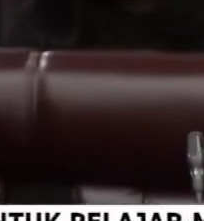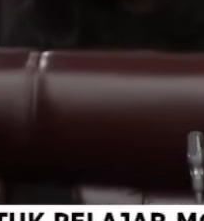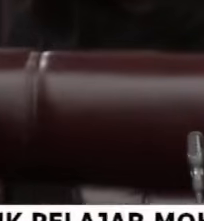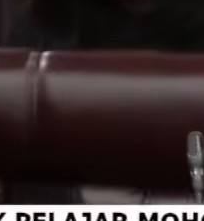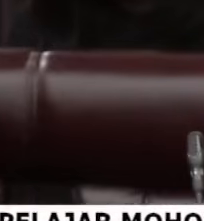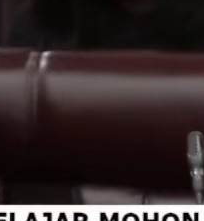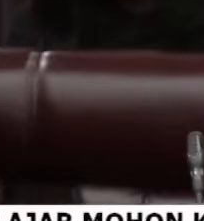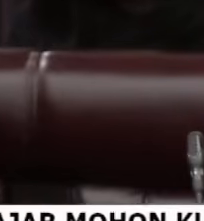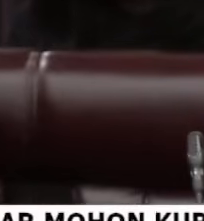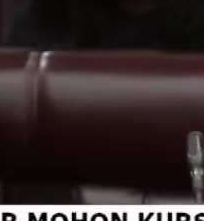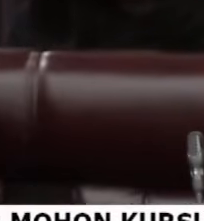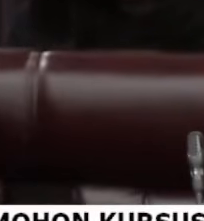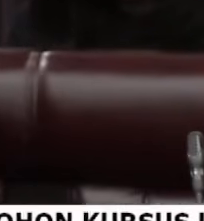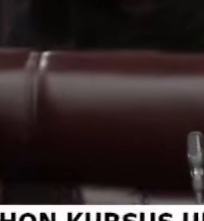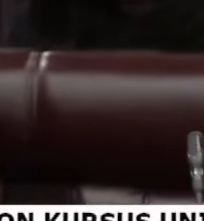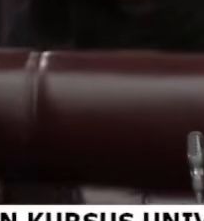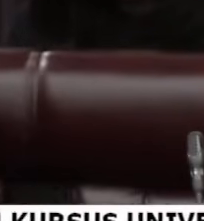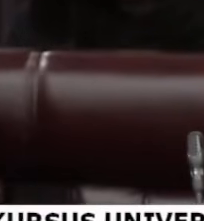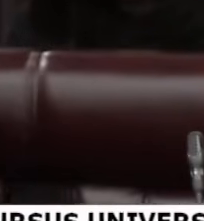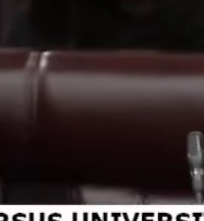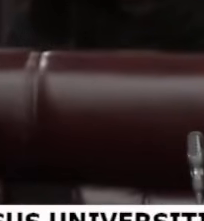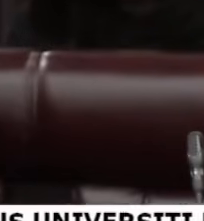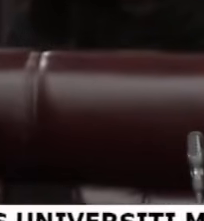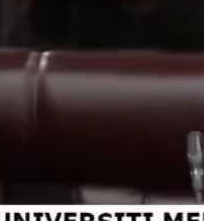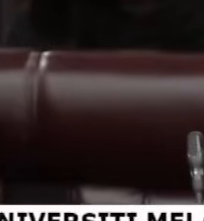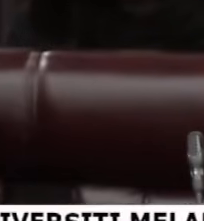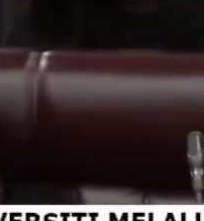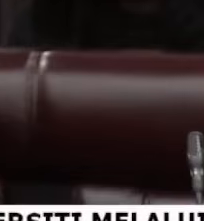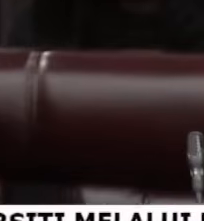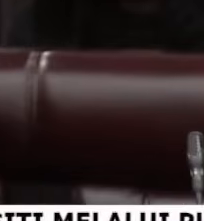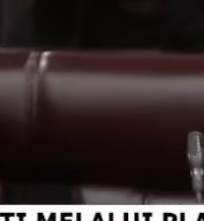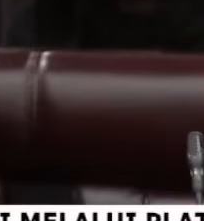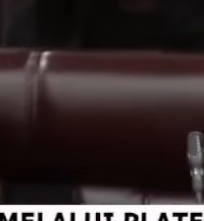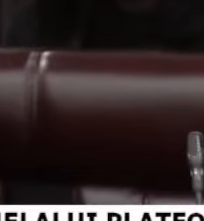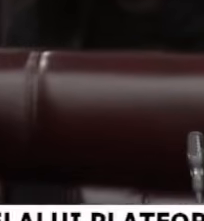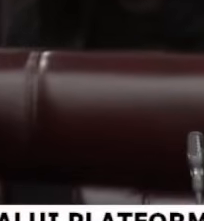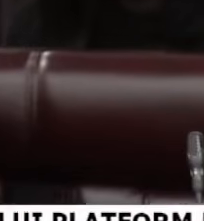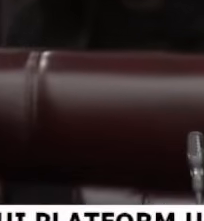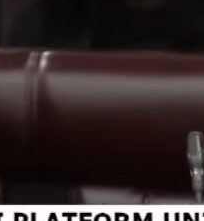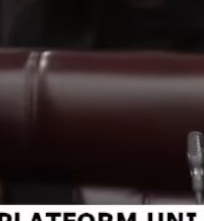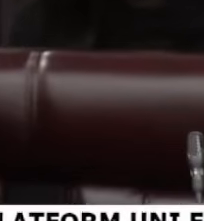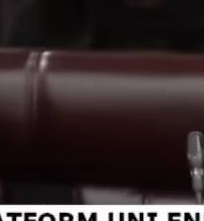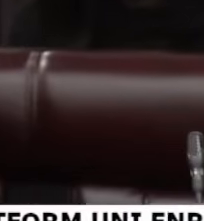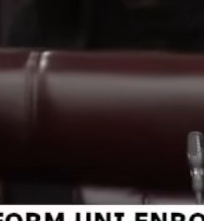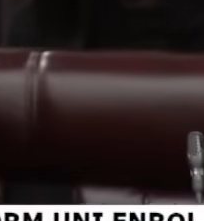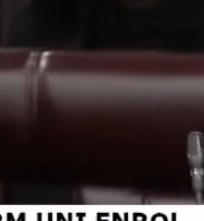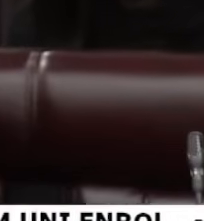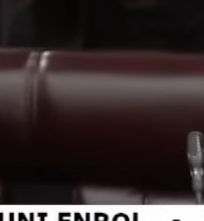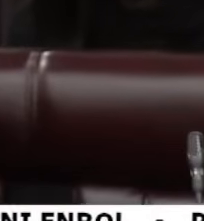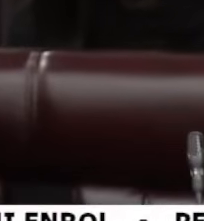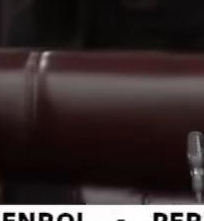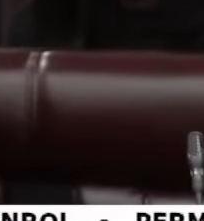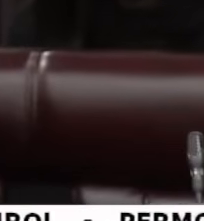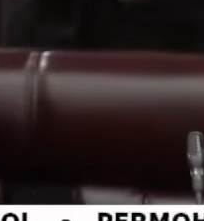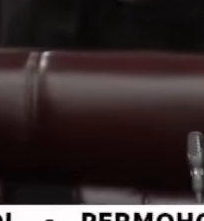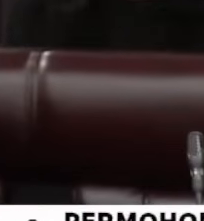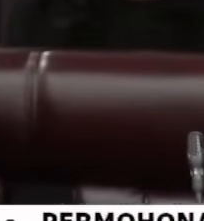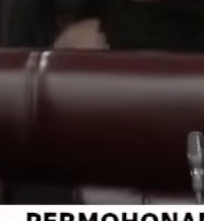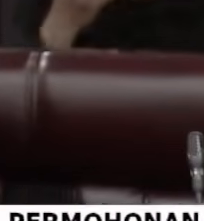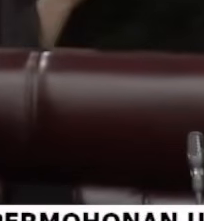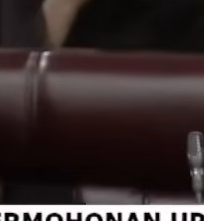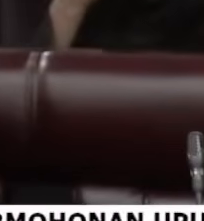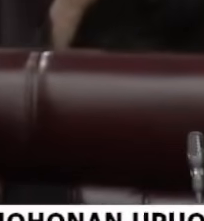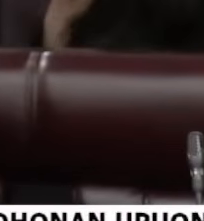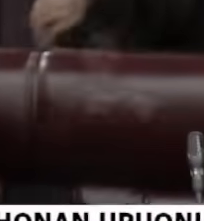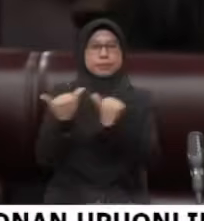Kementerian pengangkutan sedia bekerjasama rapat dengan pihak kerajaan negeri Sabah untuk memantapkan perancangan dan